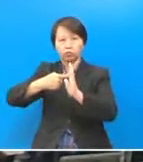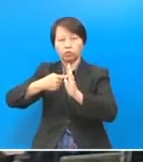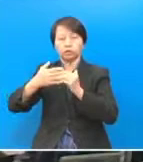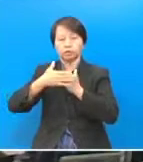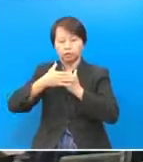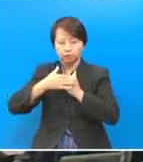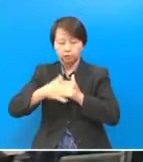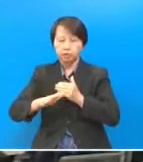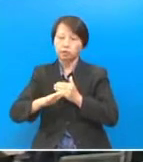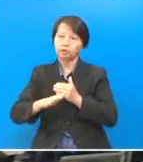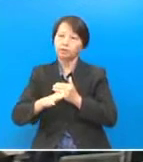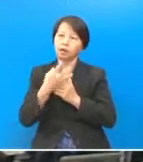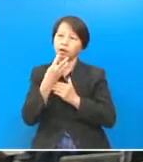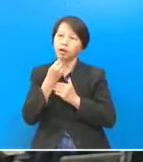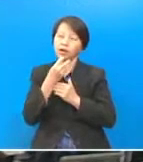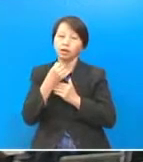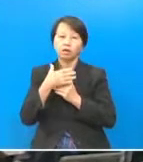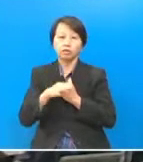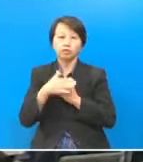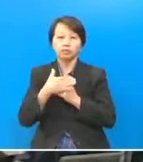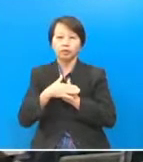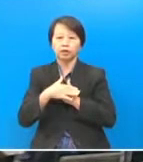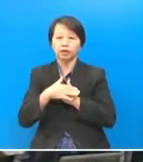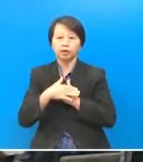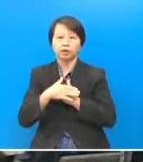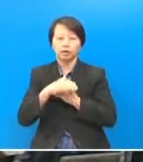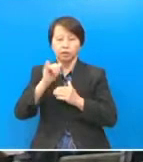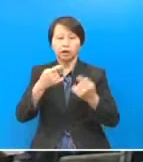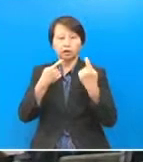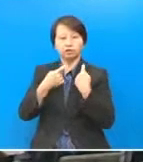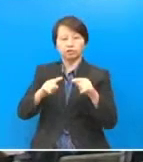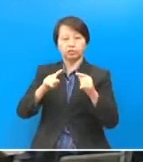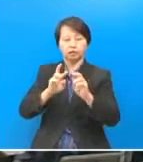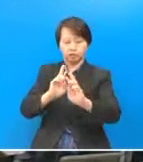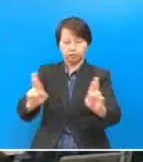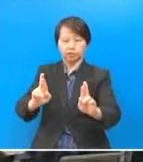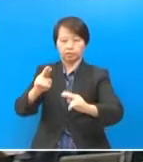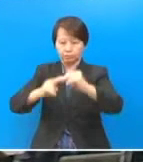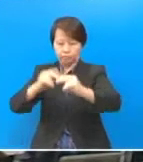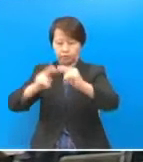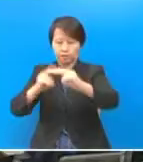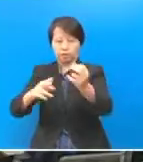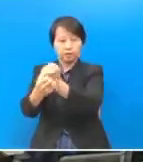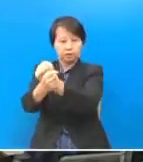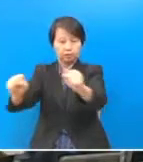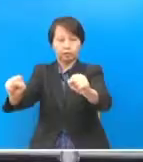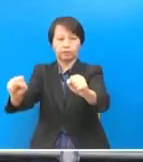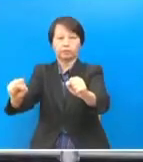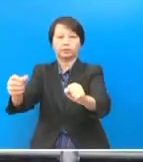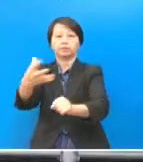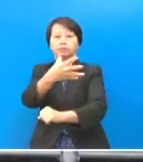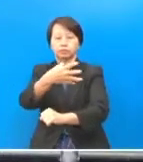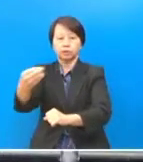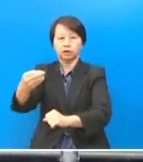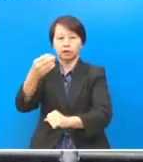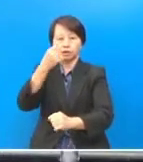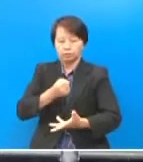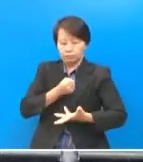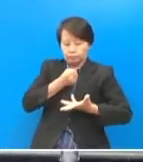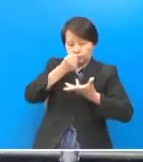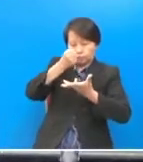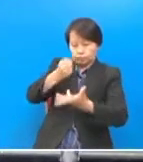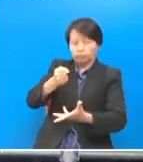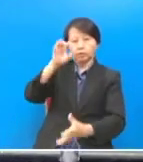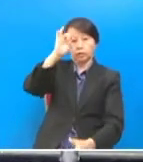selepas yang sedang disiapkan sekali yang sedang pindah sekarang siap dana untuk kanya